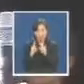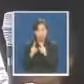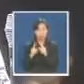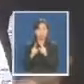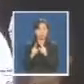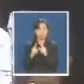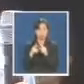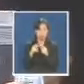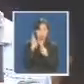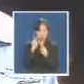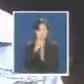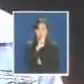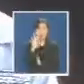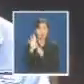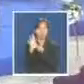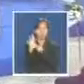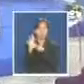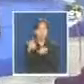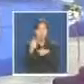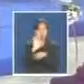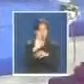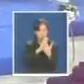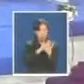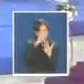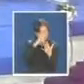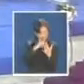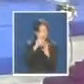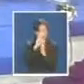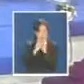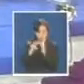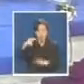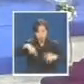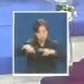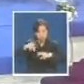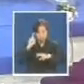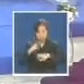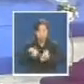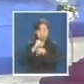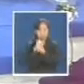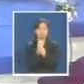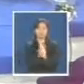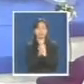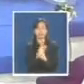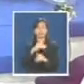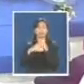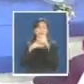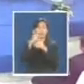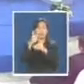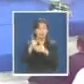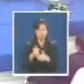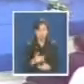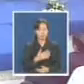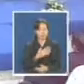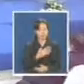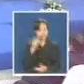องให้ระบบบ้านเมืองที่ปกครองด้วยกฎหมายเนี่ยสามารถเดินหน้าต่อไปได้ผมถึง